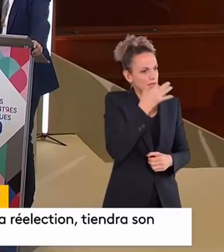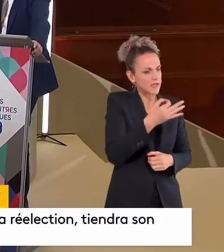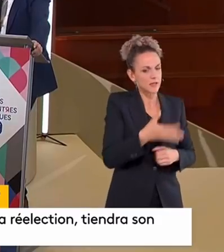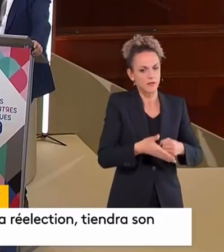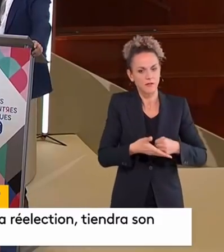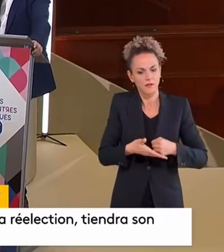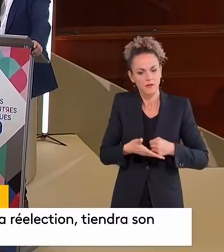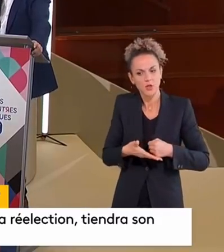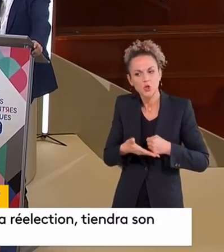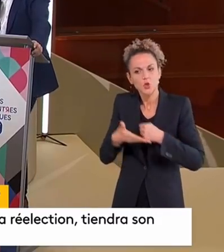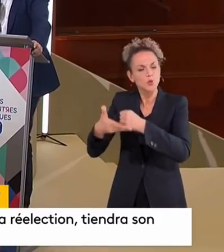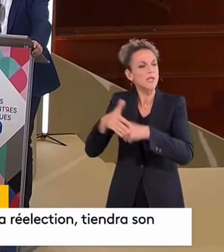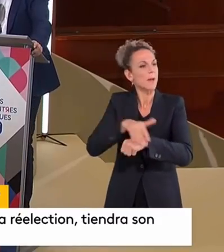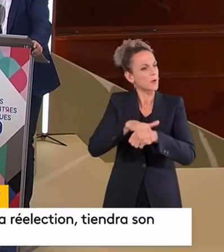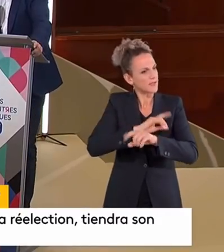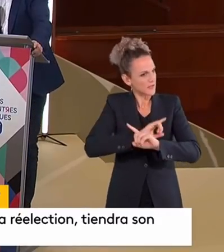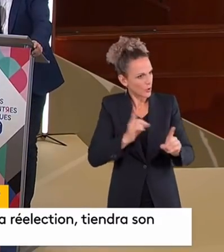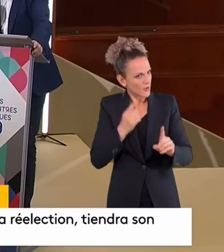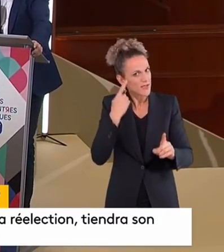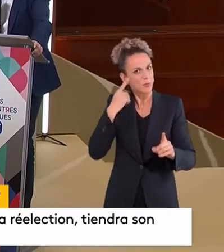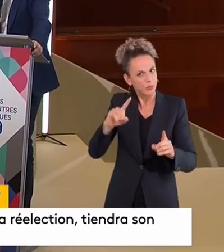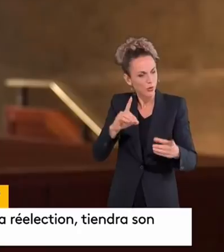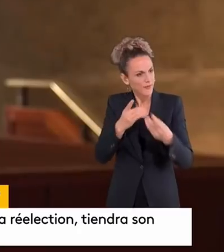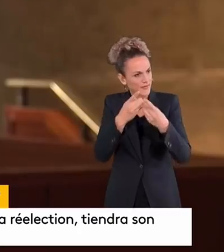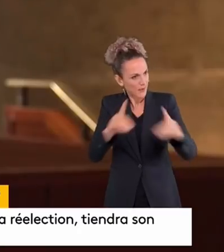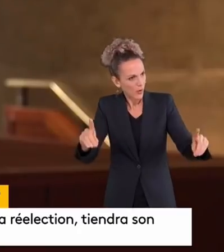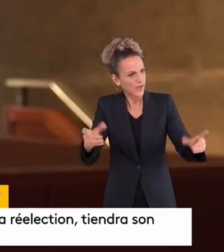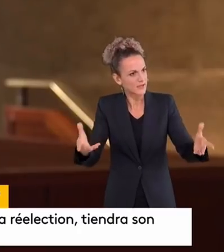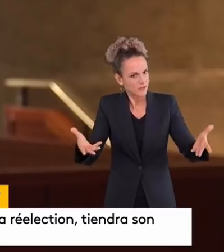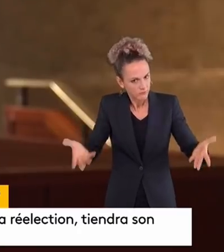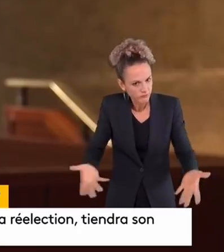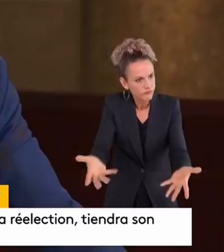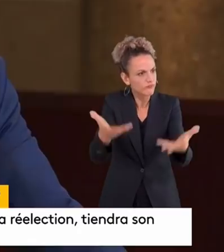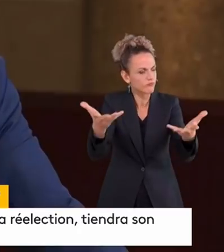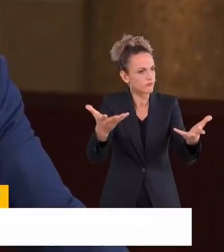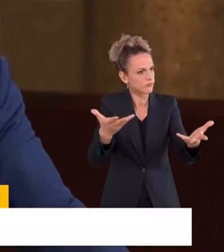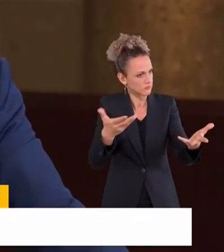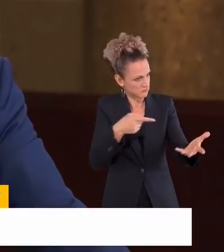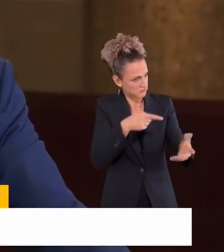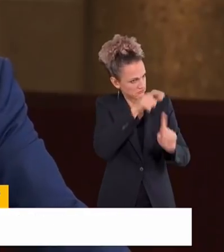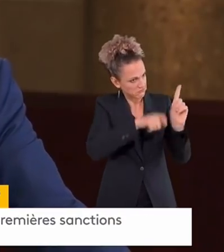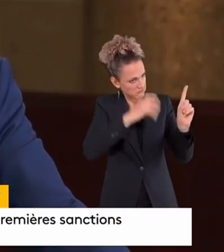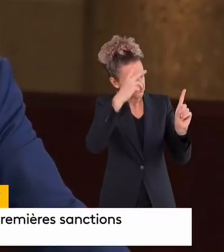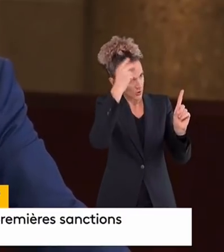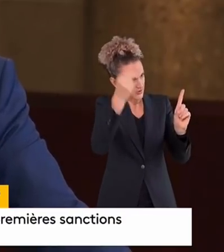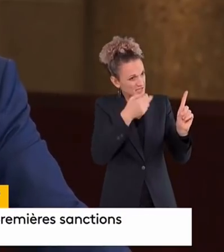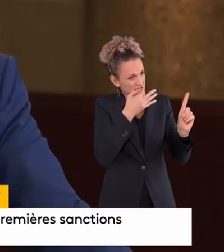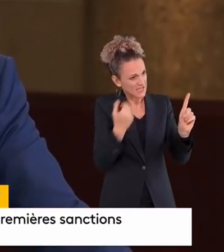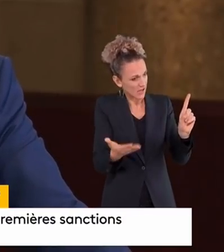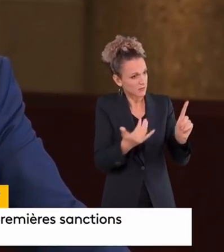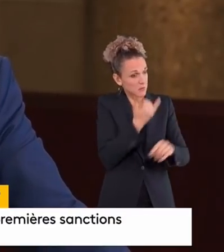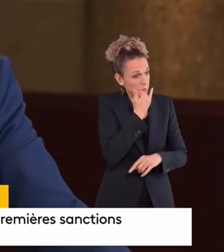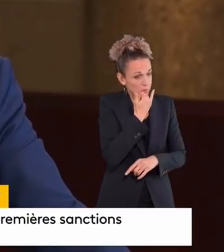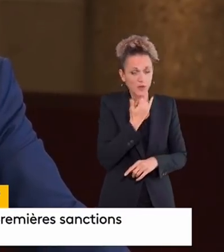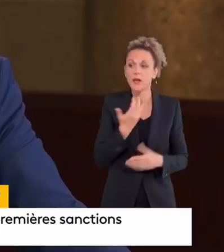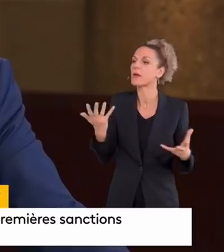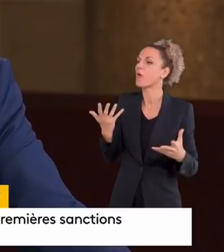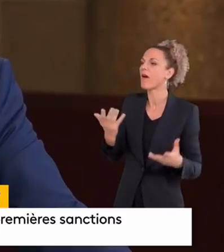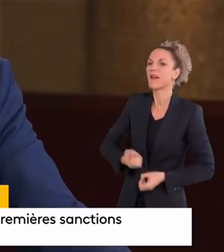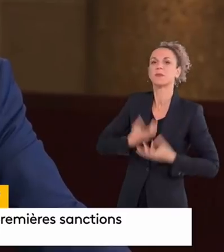soutien politique, c'est un acte démocratique, il se trompe? Mais c'est comme de dire que exprimer du racisme et de